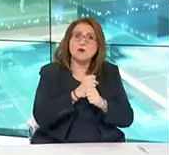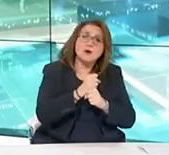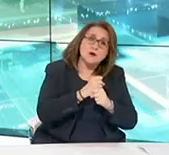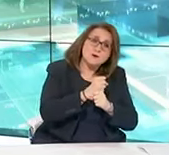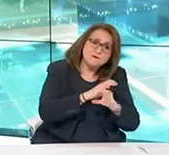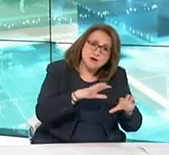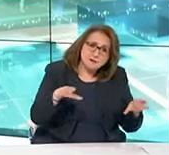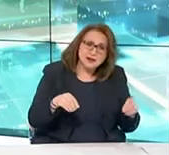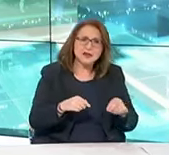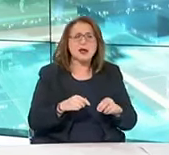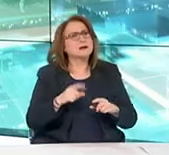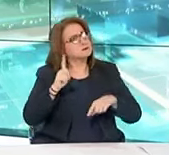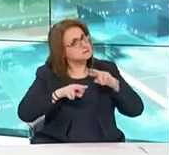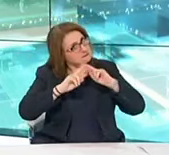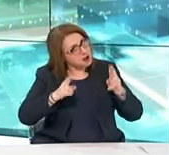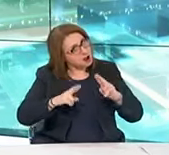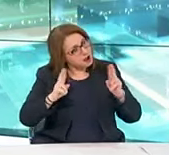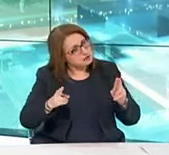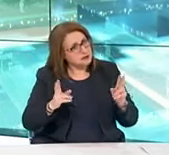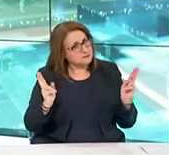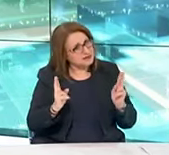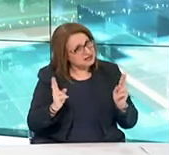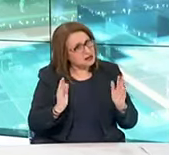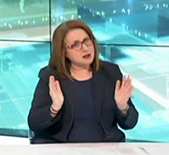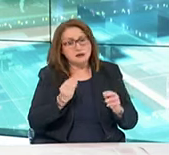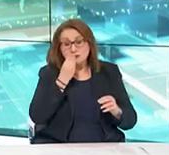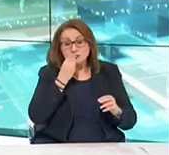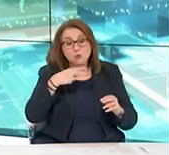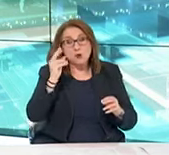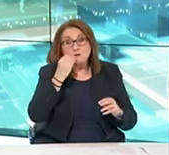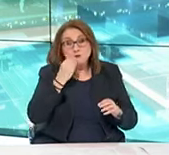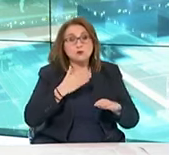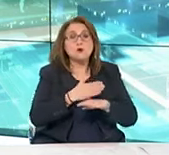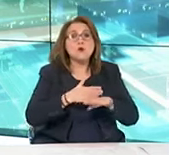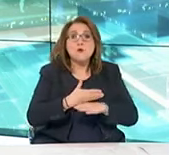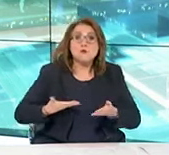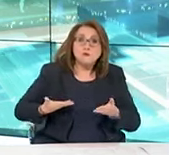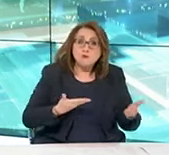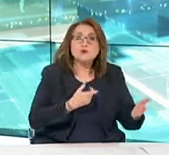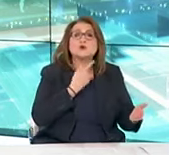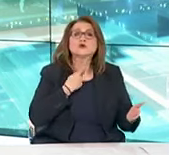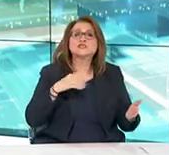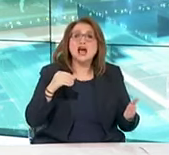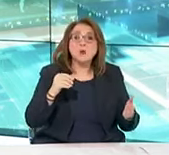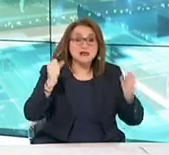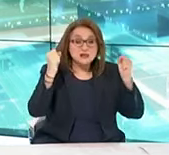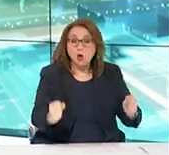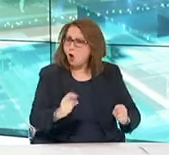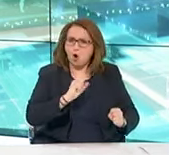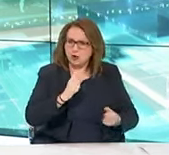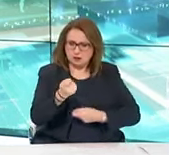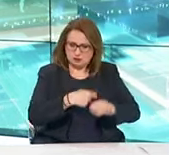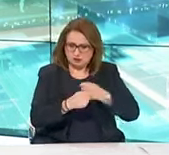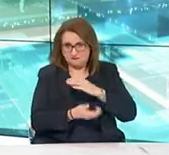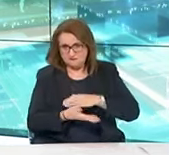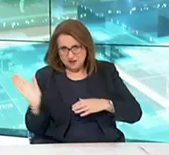το λιανεμπόριο, ιδιαίτερα ό,τι αφορά τα τρόφιμα, τους φούρνους, τα ζαχαροπλαστεία χωρίς τραπεζοκαθίσματα, τα φαρμακεία,